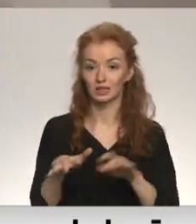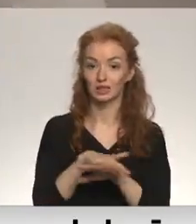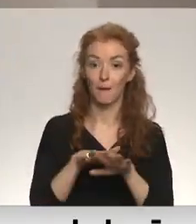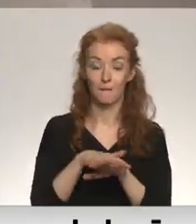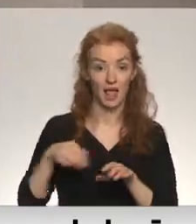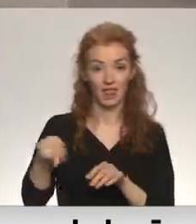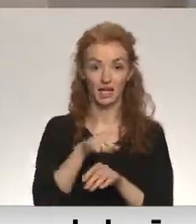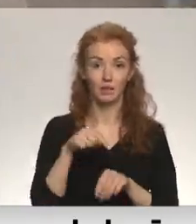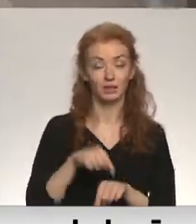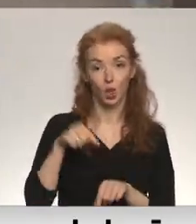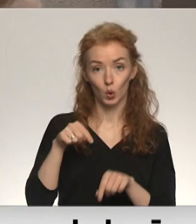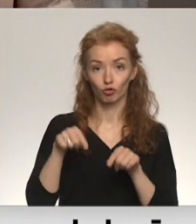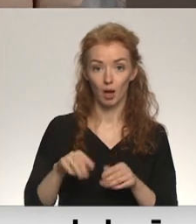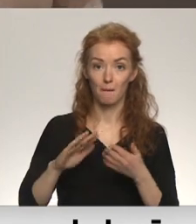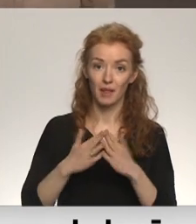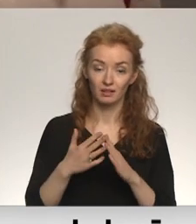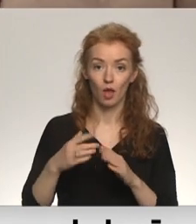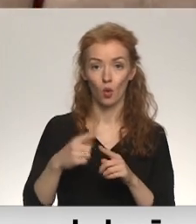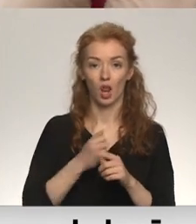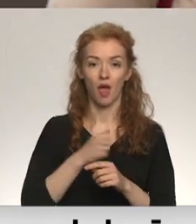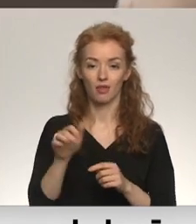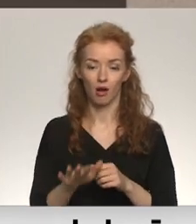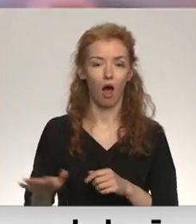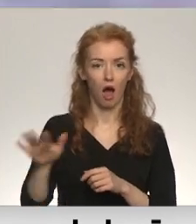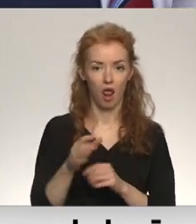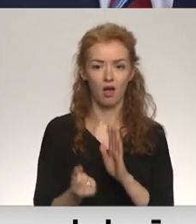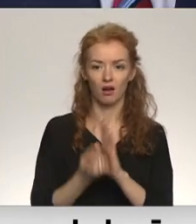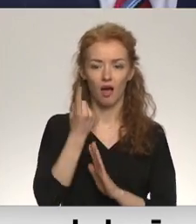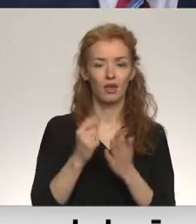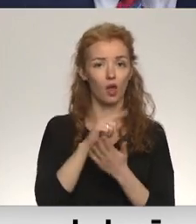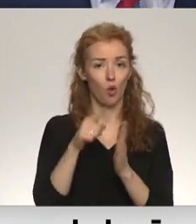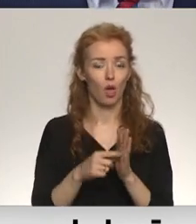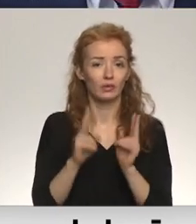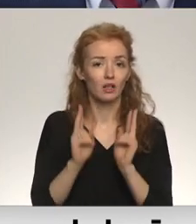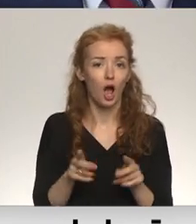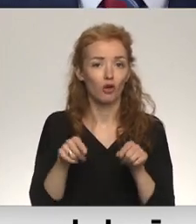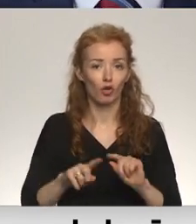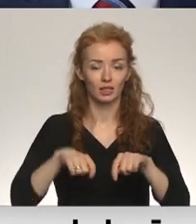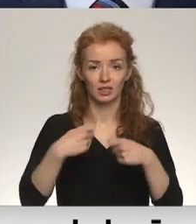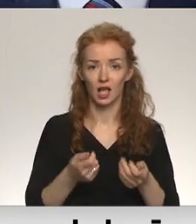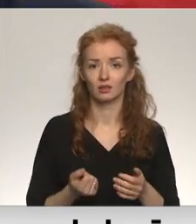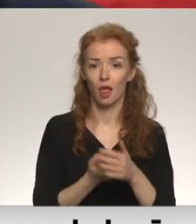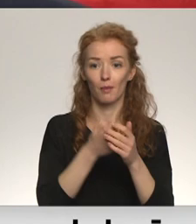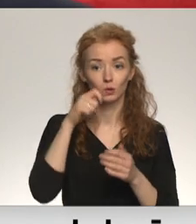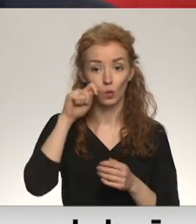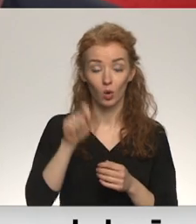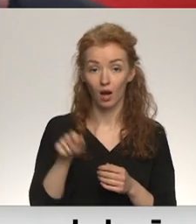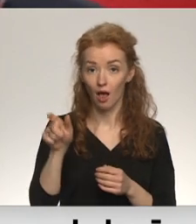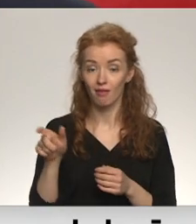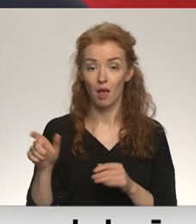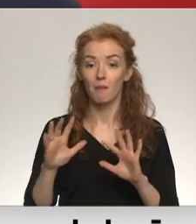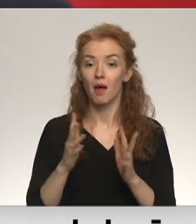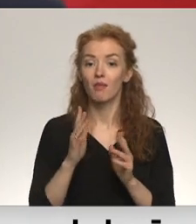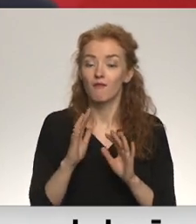noskaņojums šajā pilsētā un Latgalē kopumā radīs jautājums ne tikai par to, kā šeit sniedz atbalstu Ukrainai, bet vairāk par